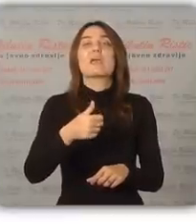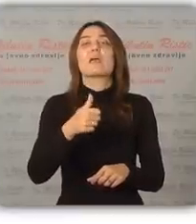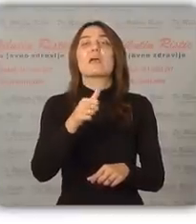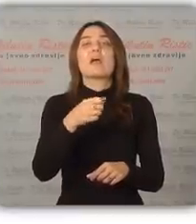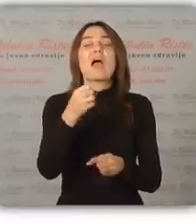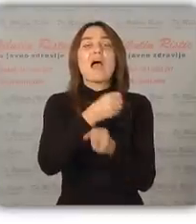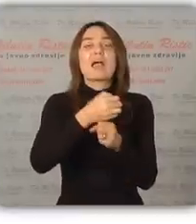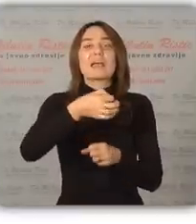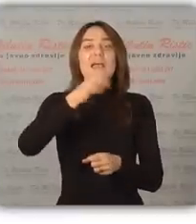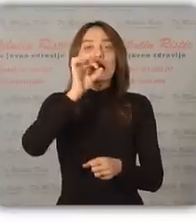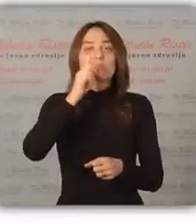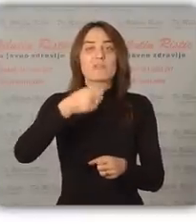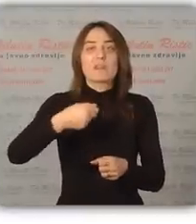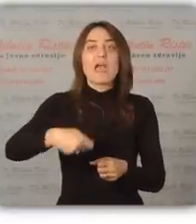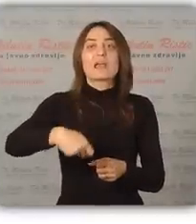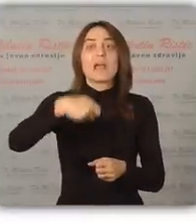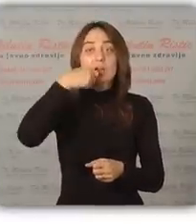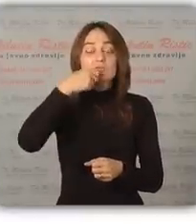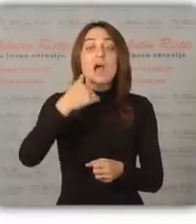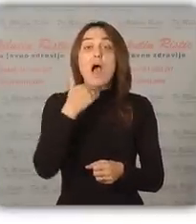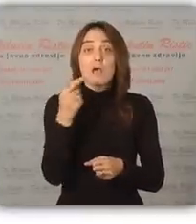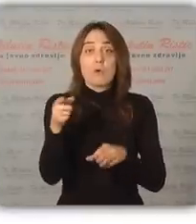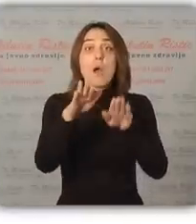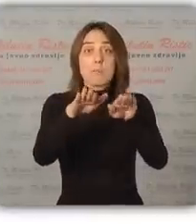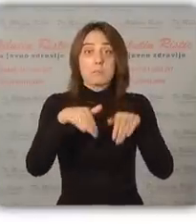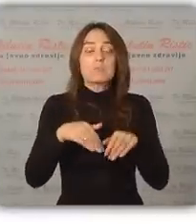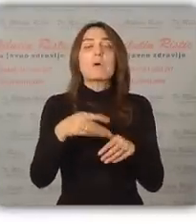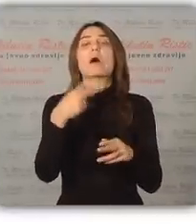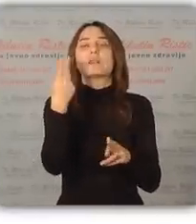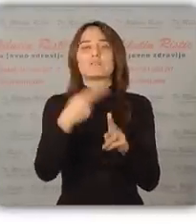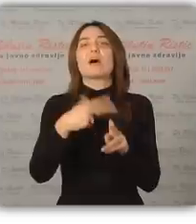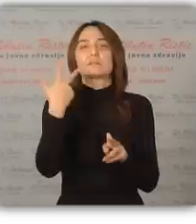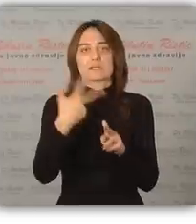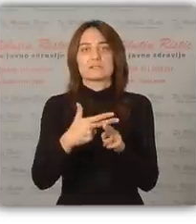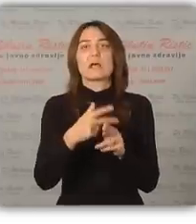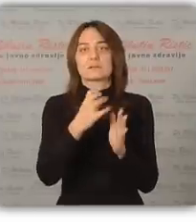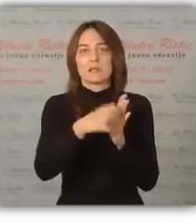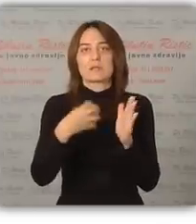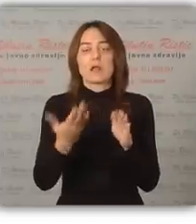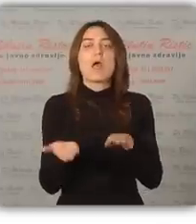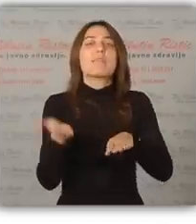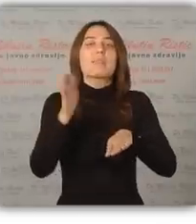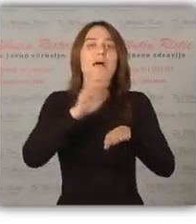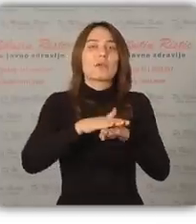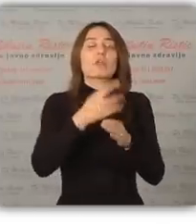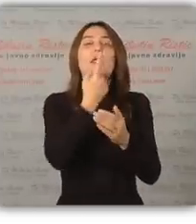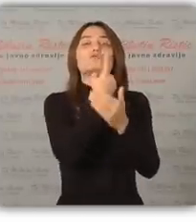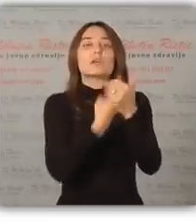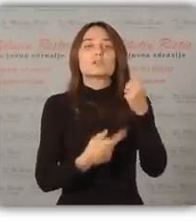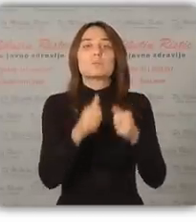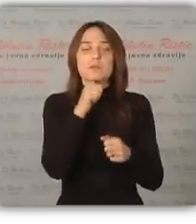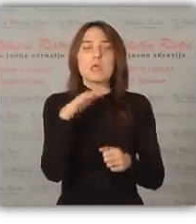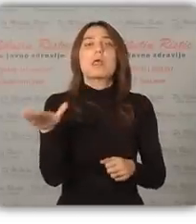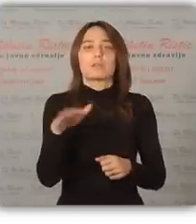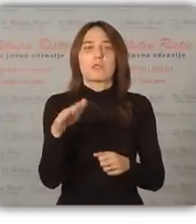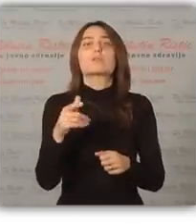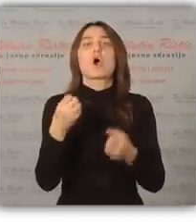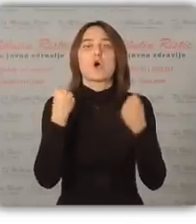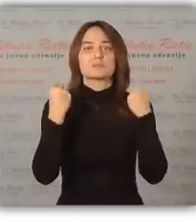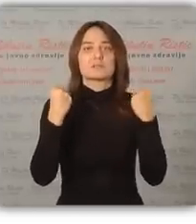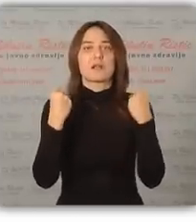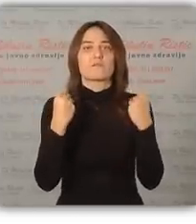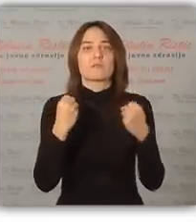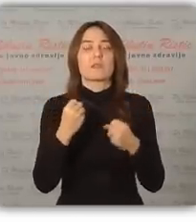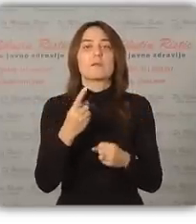kašičice. Takav način rehidratacije ako deca prihvate trajeće 2-3 sata, nadoknadit će se izgubljeno i deca će